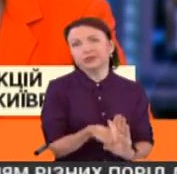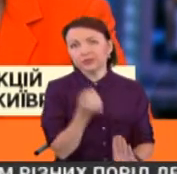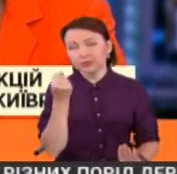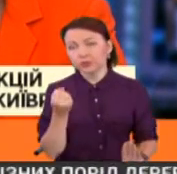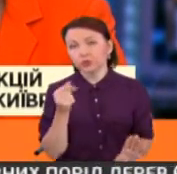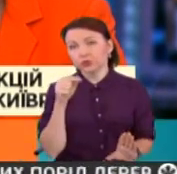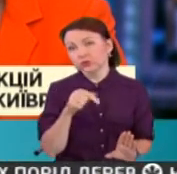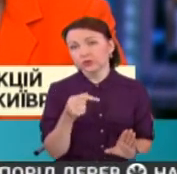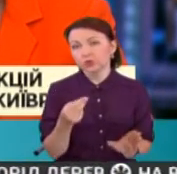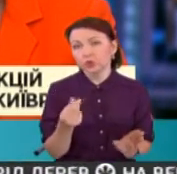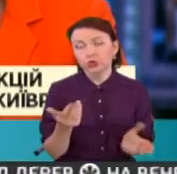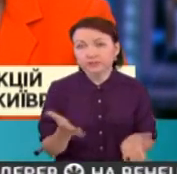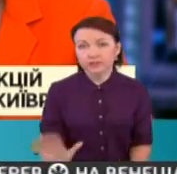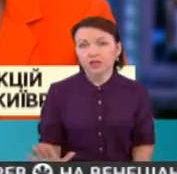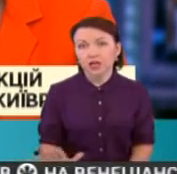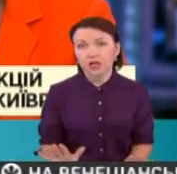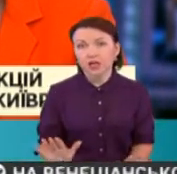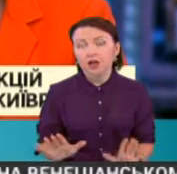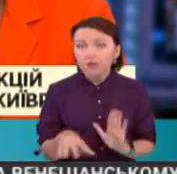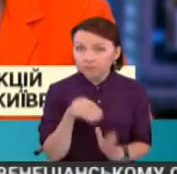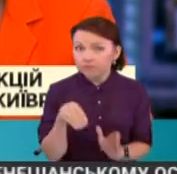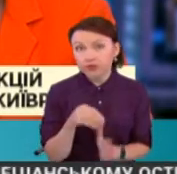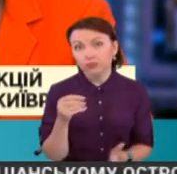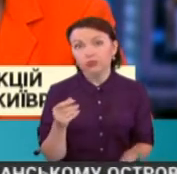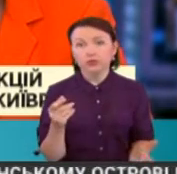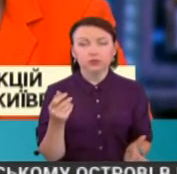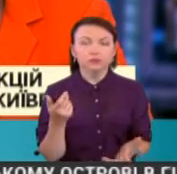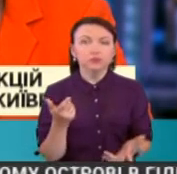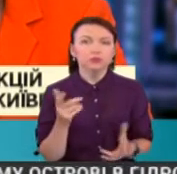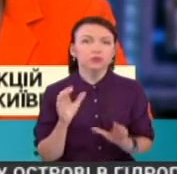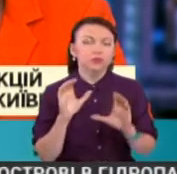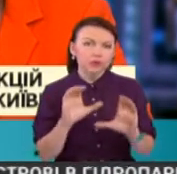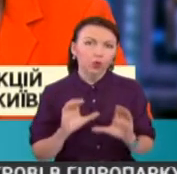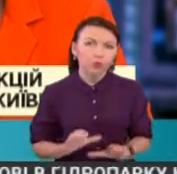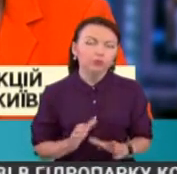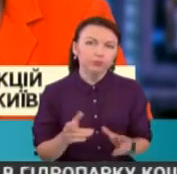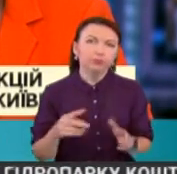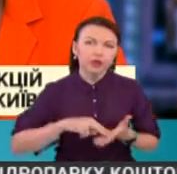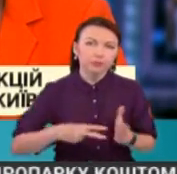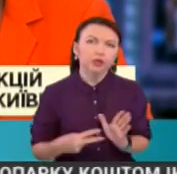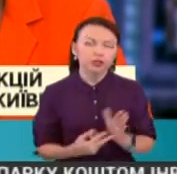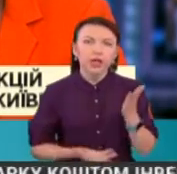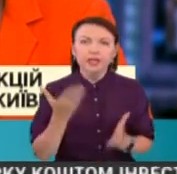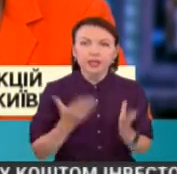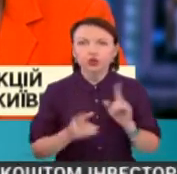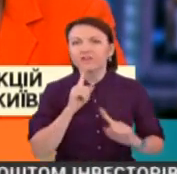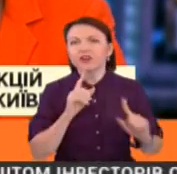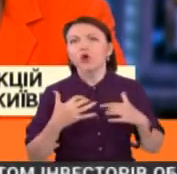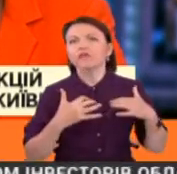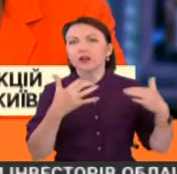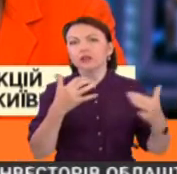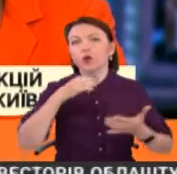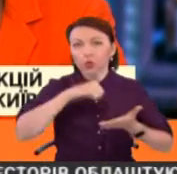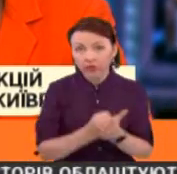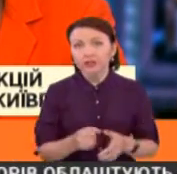просто звідти кошти та й все. Тому що вибори, вони, ну так би мовити, законом передбачені. Якщо Верховна Рада ухвалить